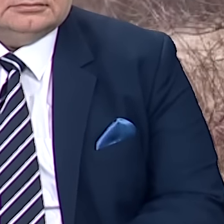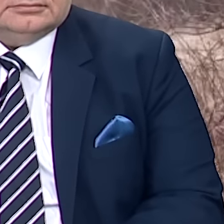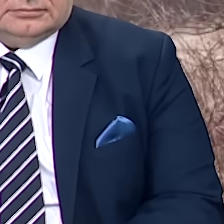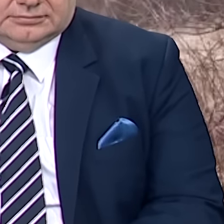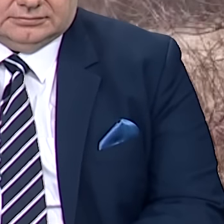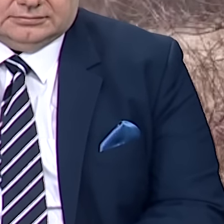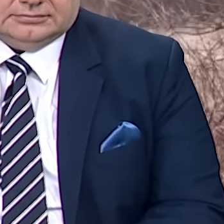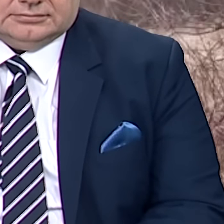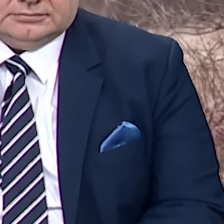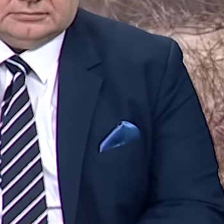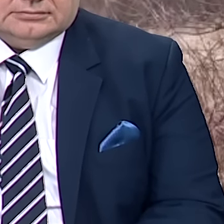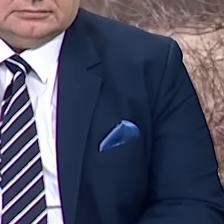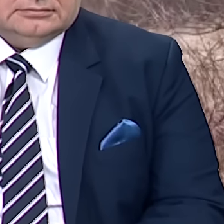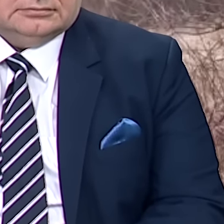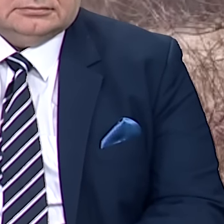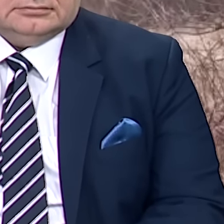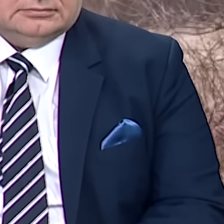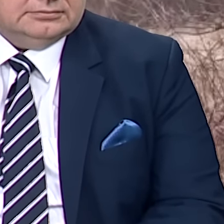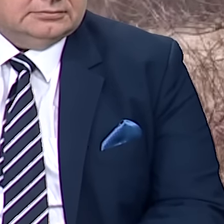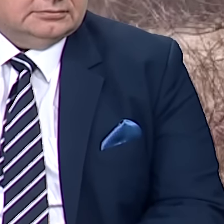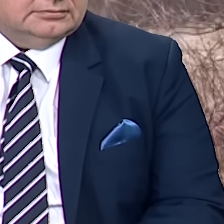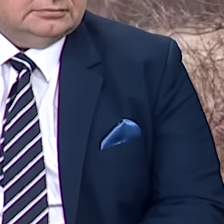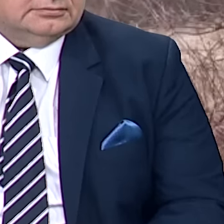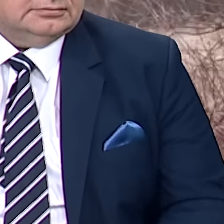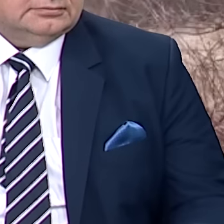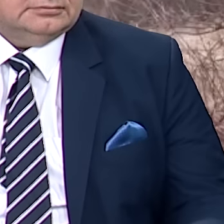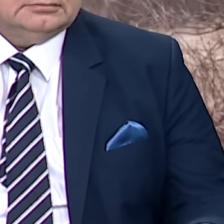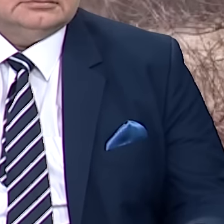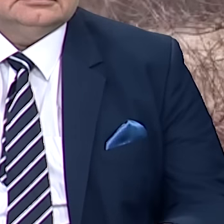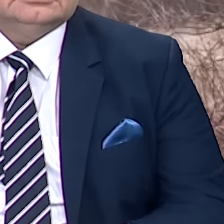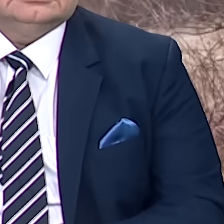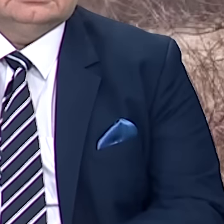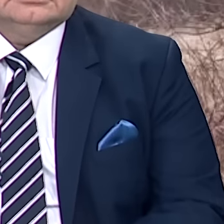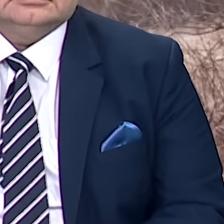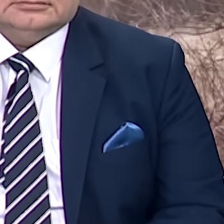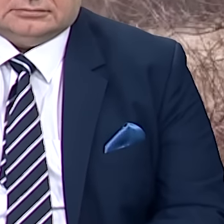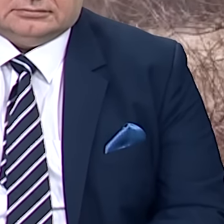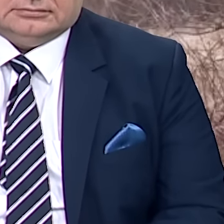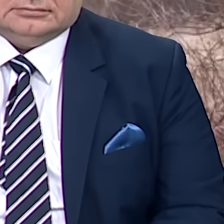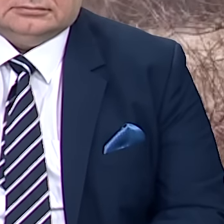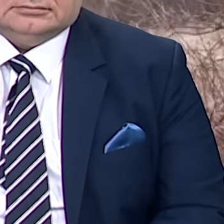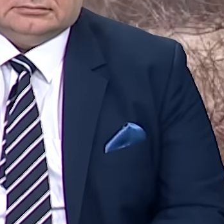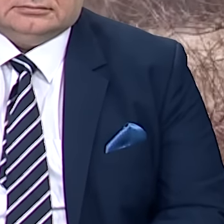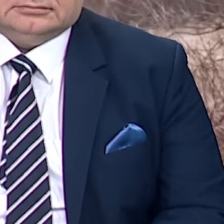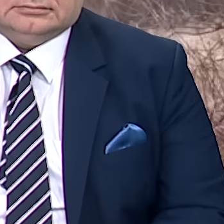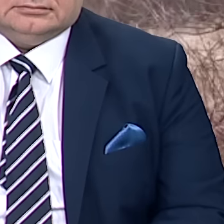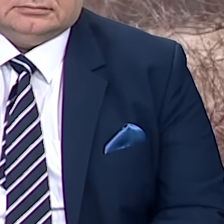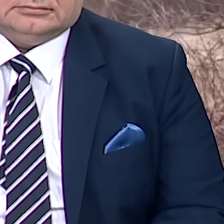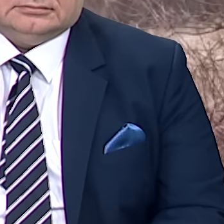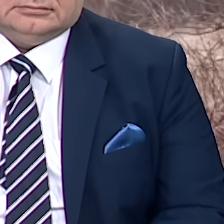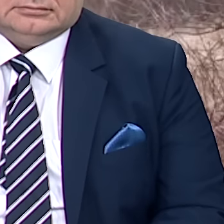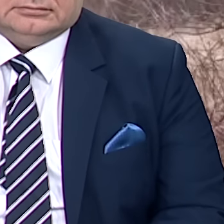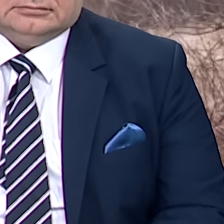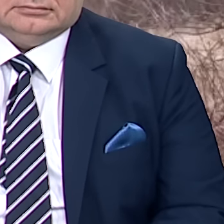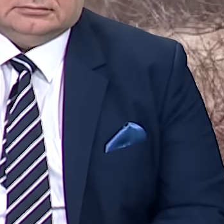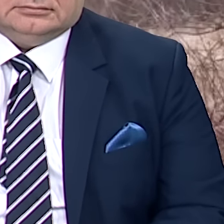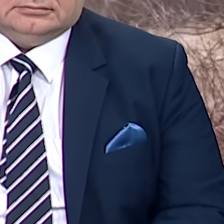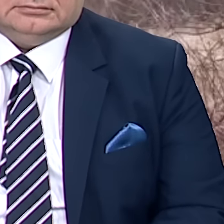kampanii przeciwko PiS-owi. To był długi okres lata i początku